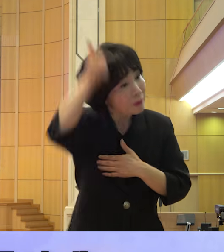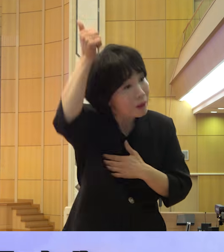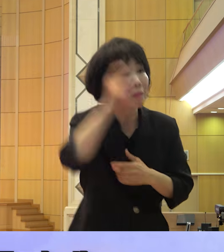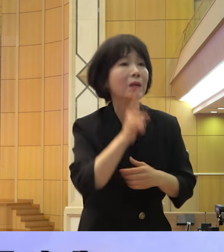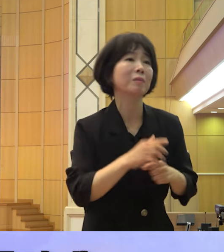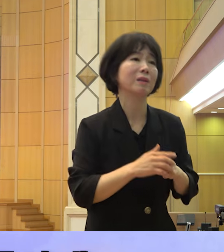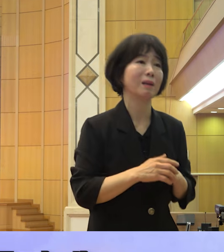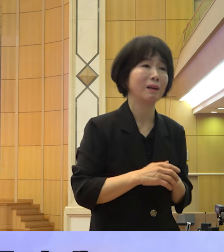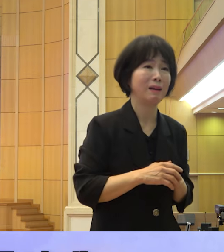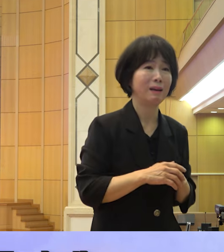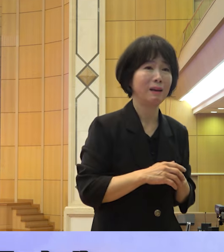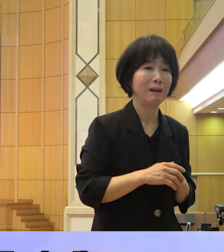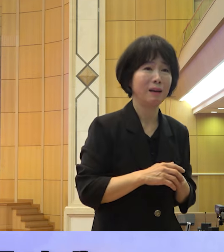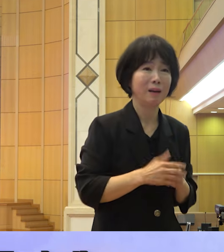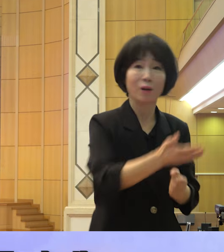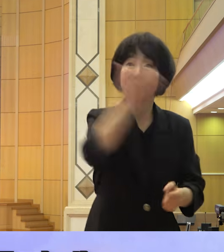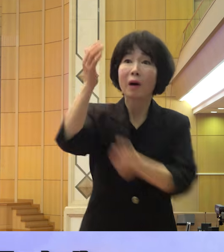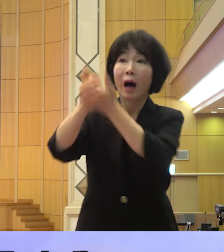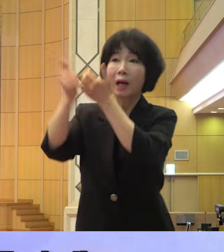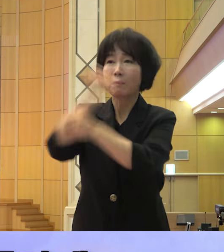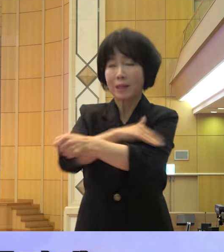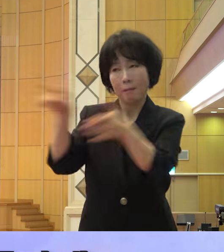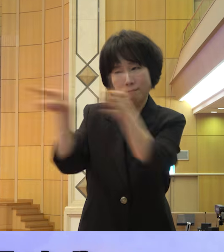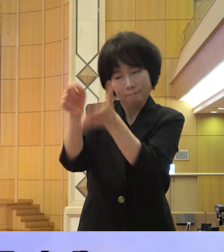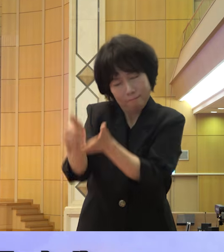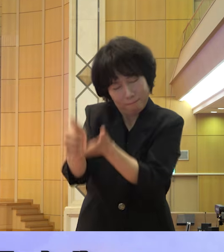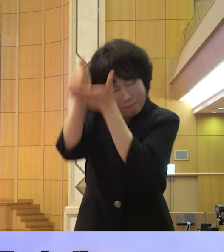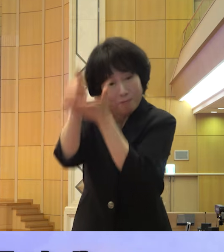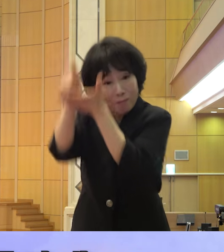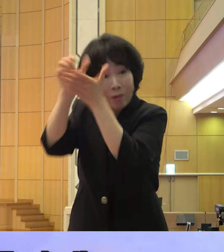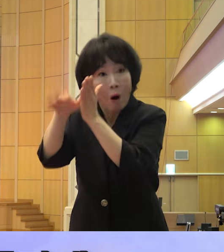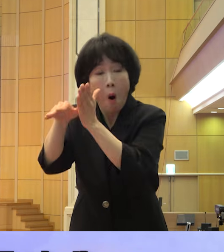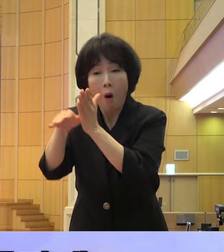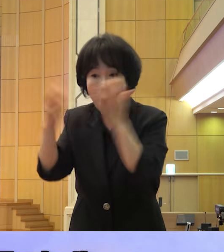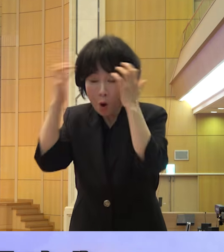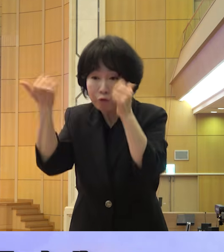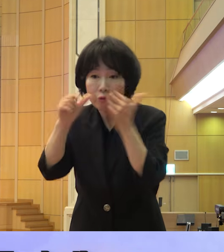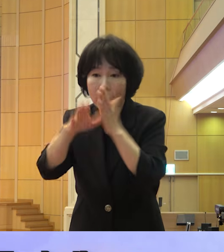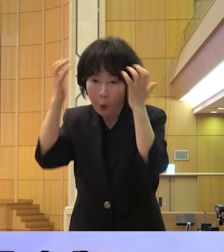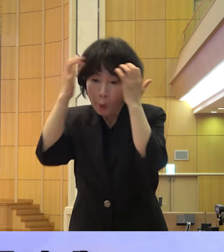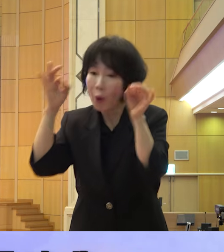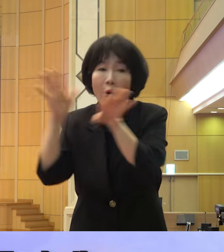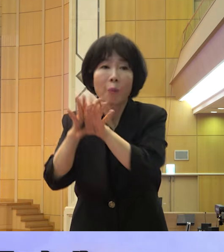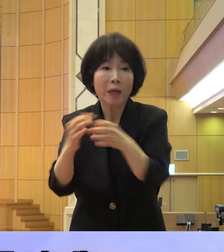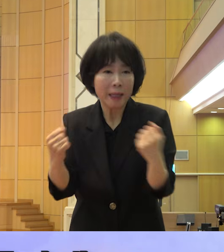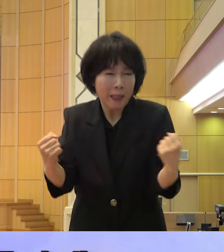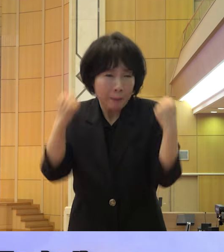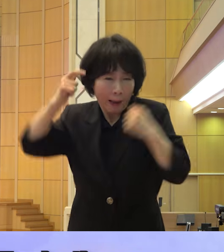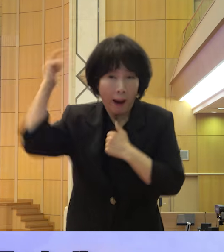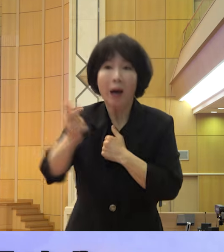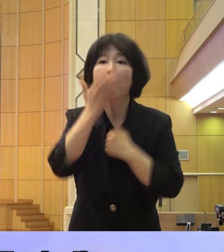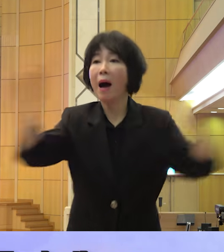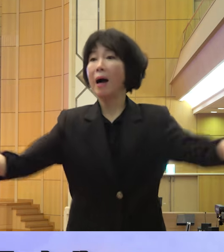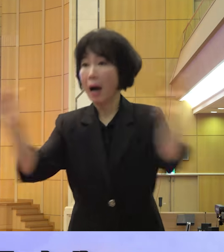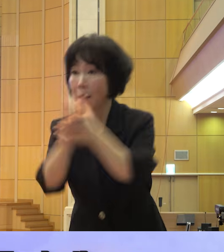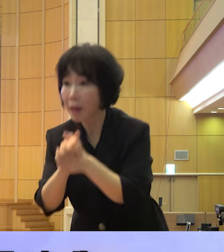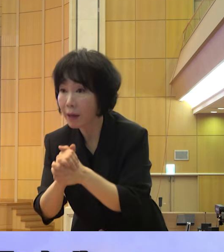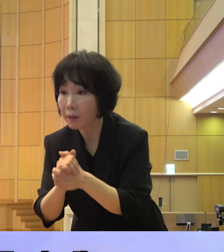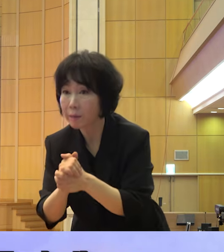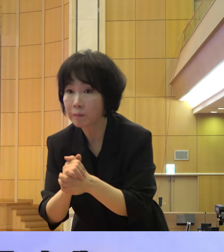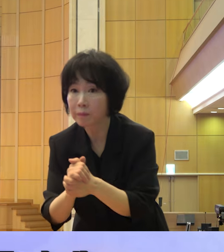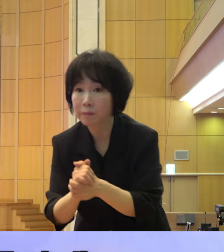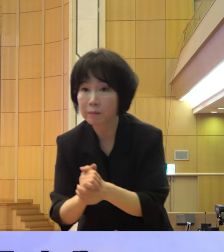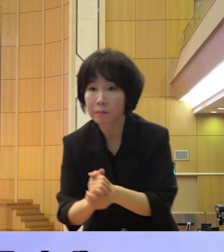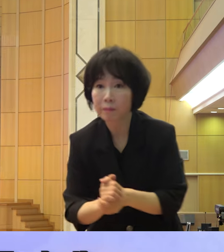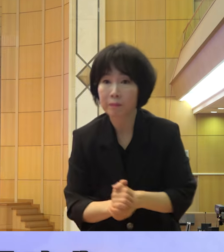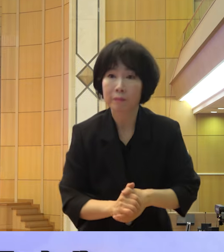있습니까? 하나님을 잘 믿는 사람들은 죽을 때에도 고통 없고 그 힘이 강건하니라. 고통도 없는데